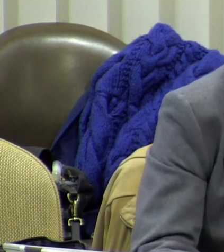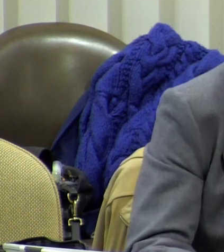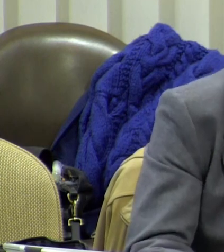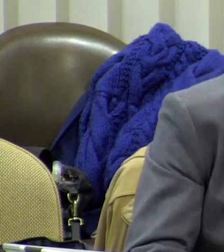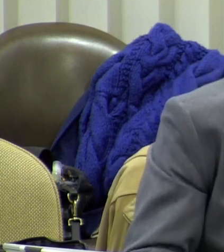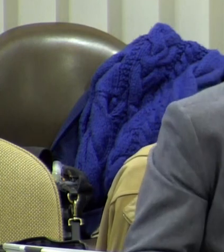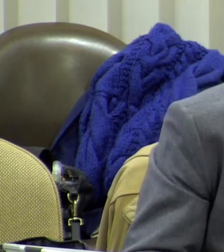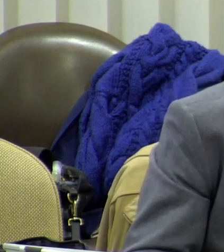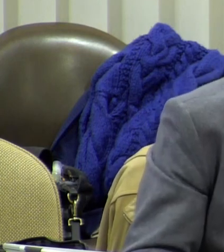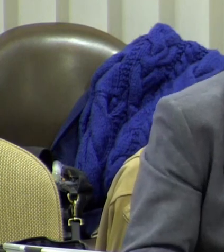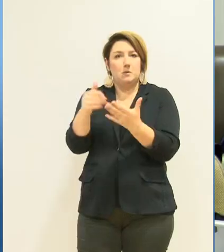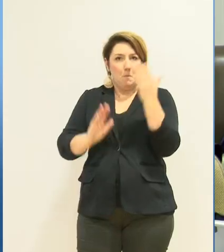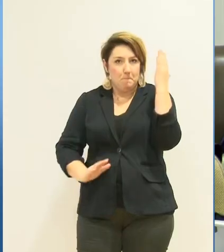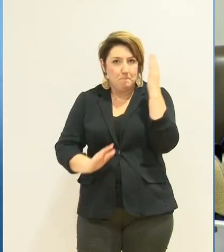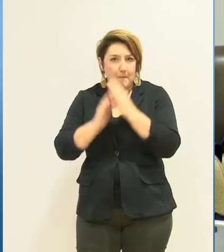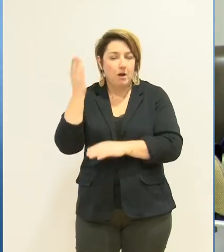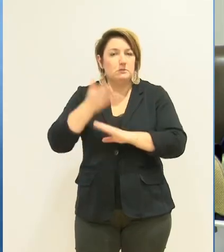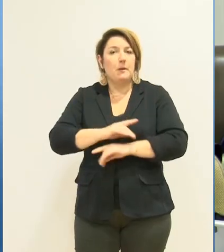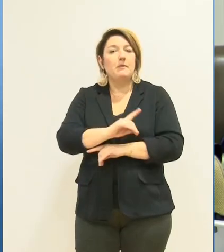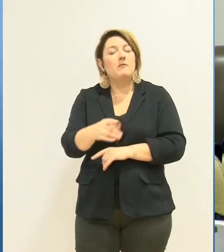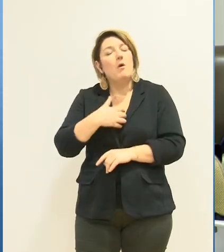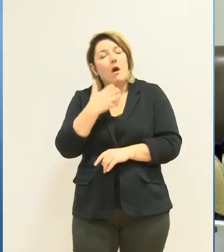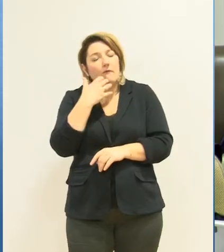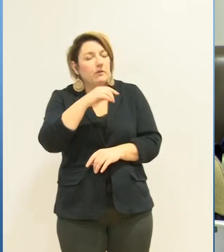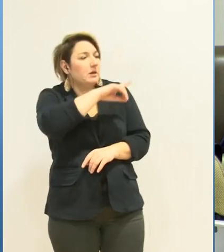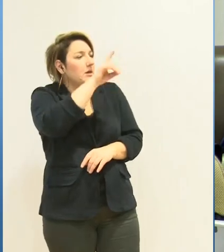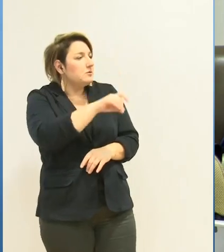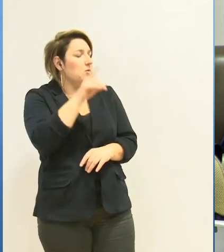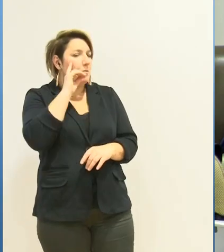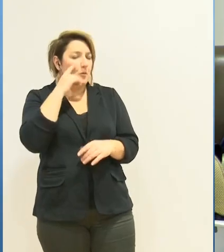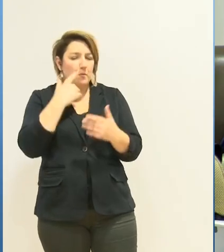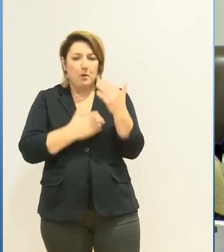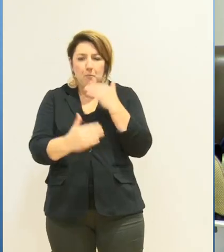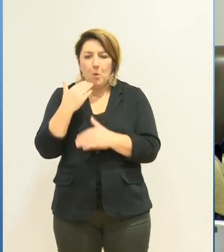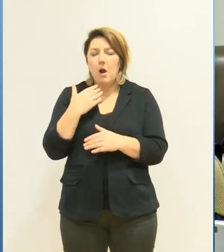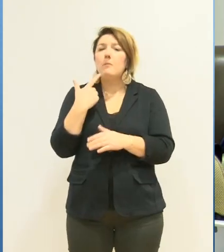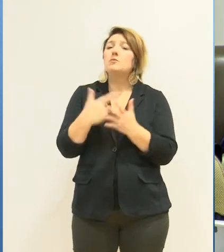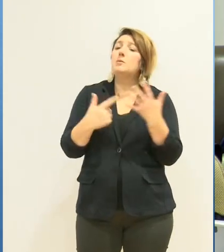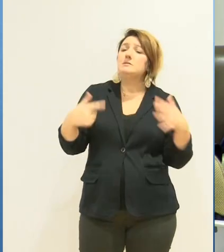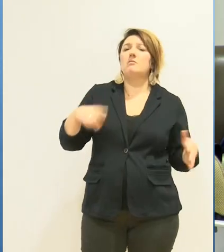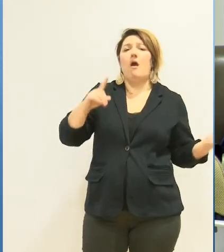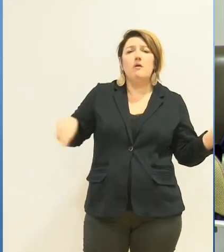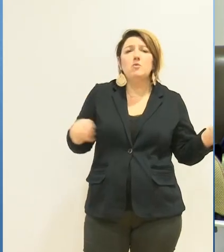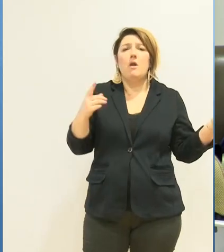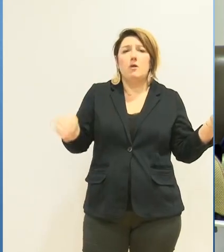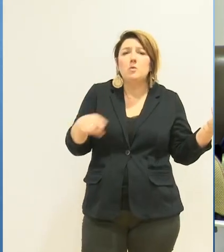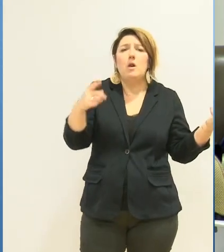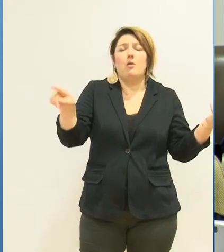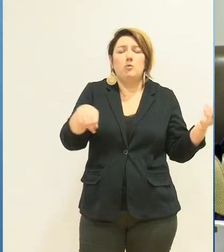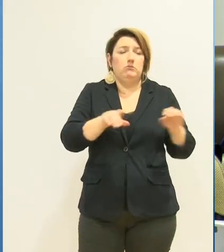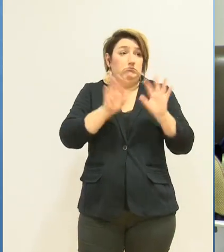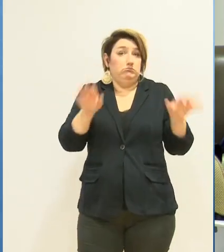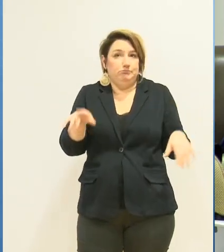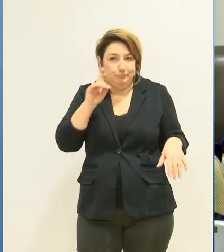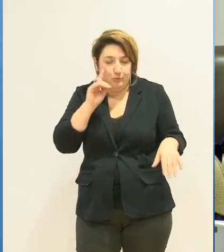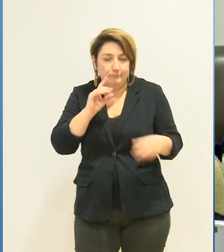c'est quand même une question que j'ai envie de vous poser monsieur sabri pourquoi tant d'annulations de programme cette année là est donc globalement nous pouvons